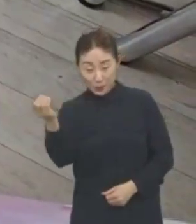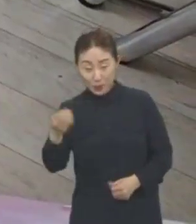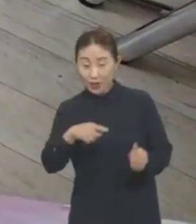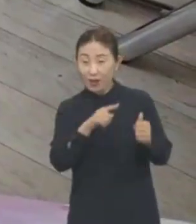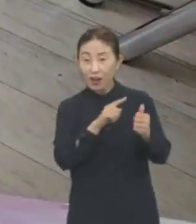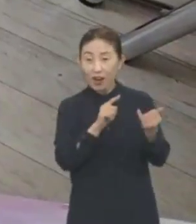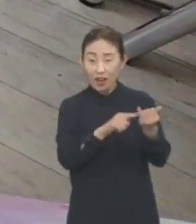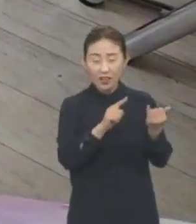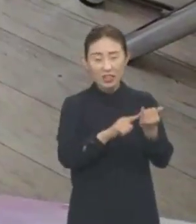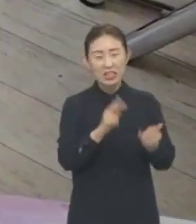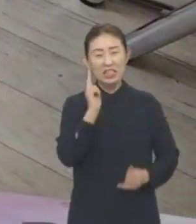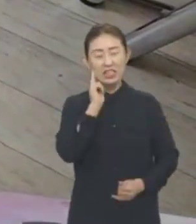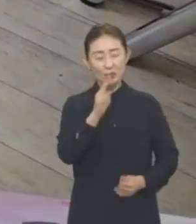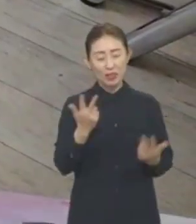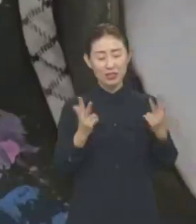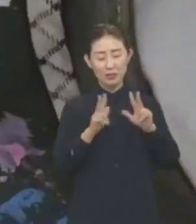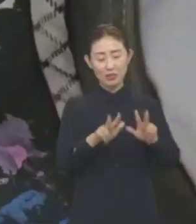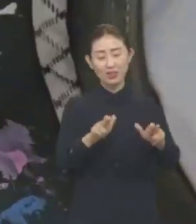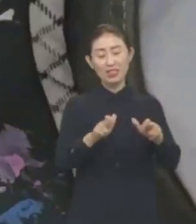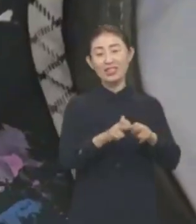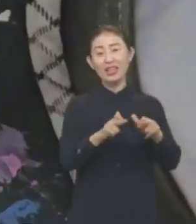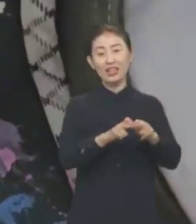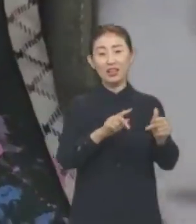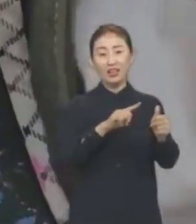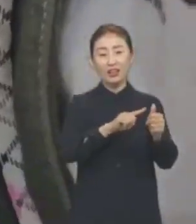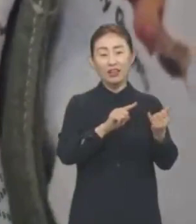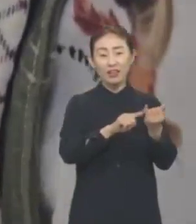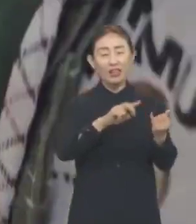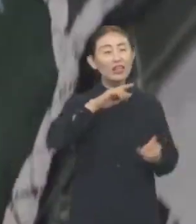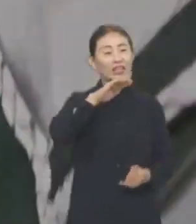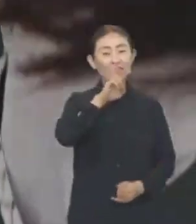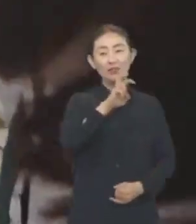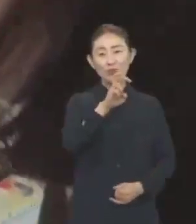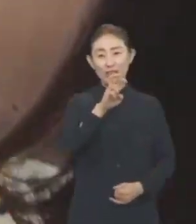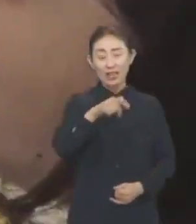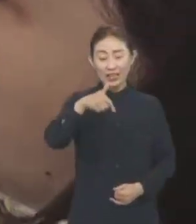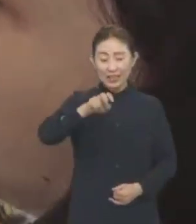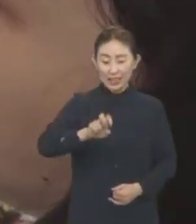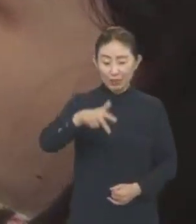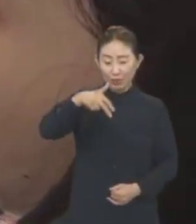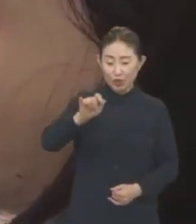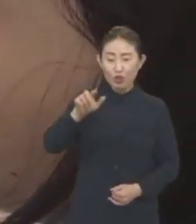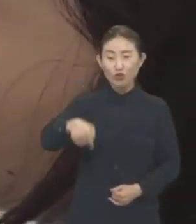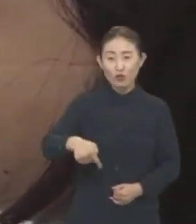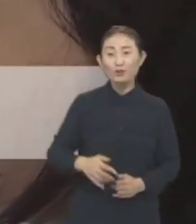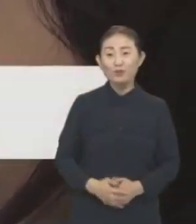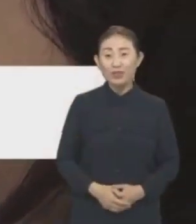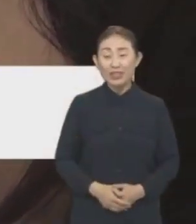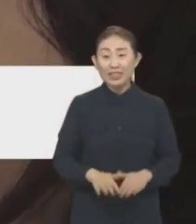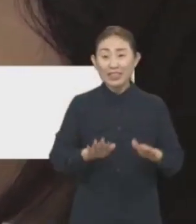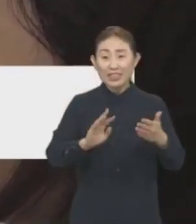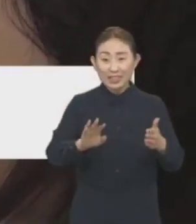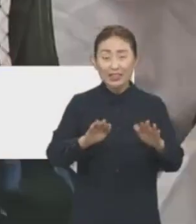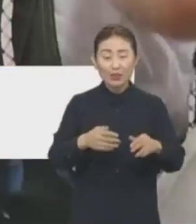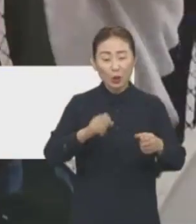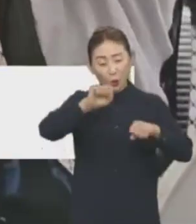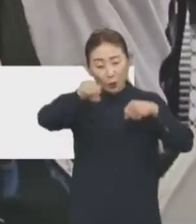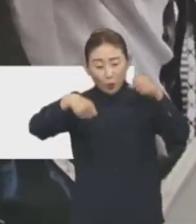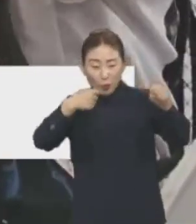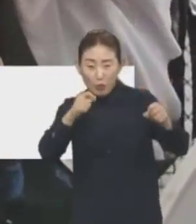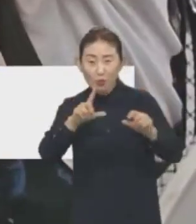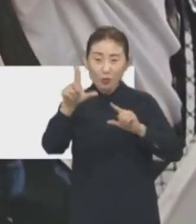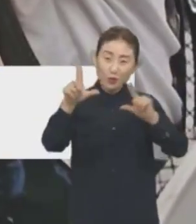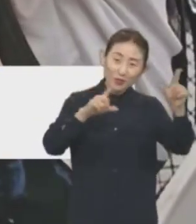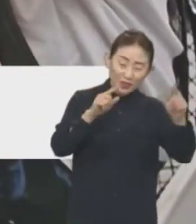작가는 중증 자폐성 장애를 가진 20살 김지우 씨입니다. 캐릭터들이 숨바꼭질하고